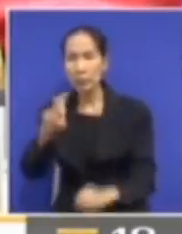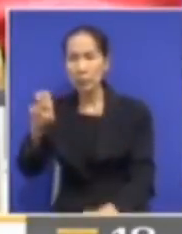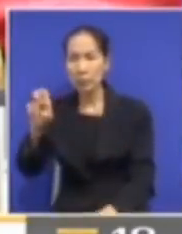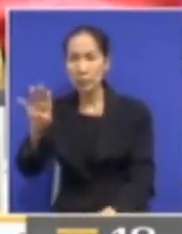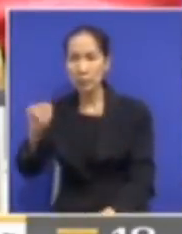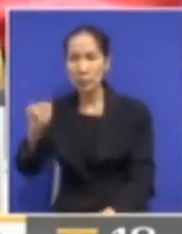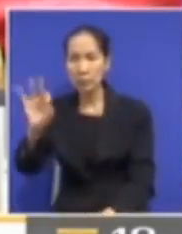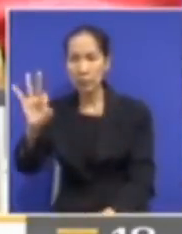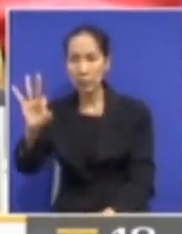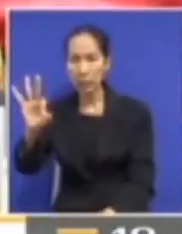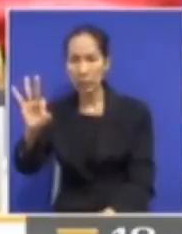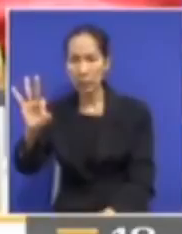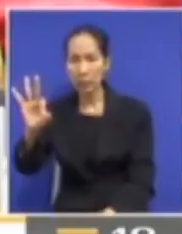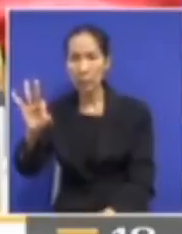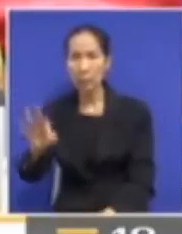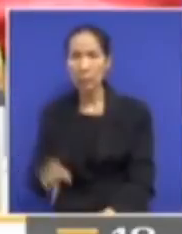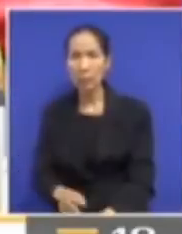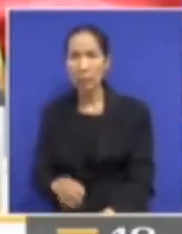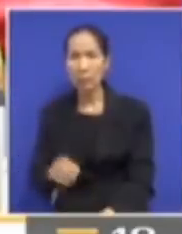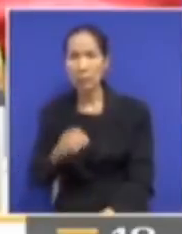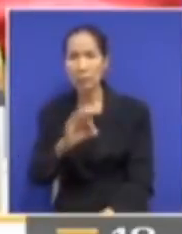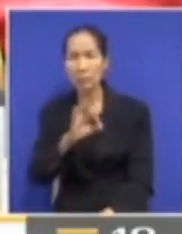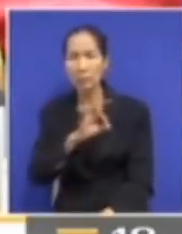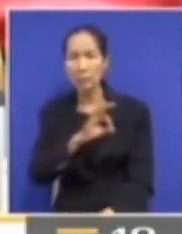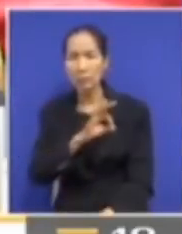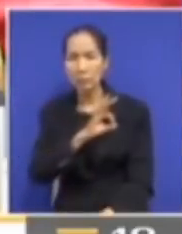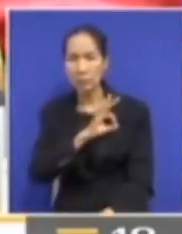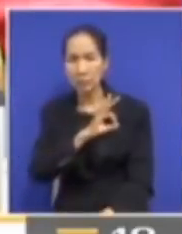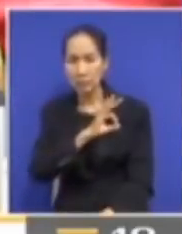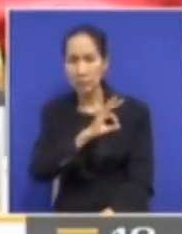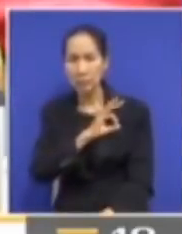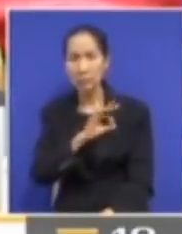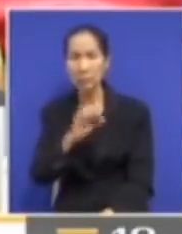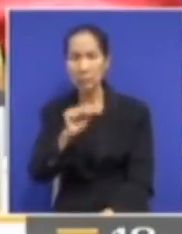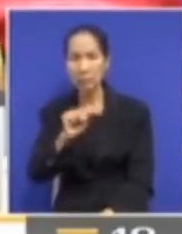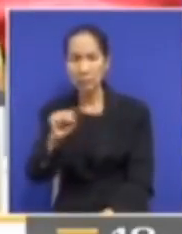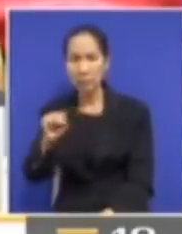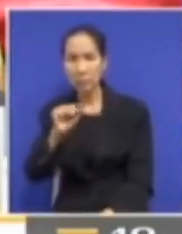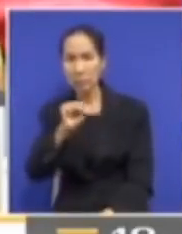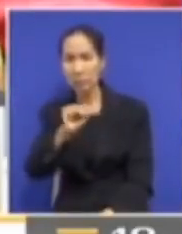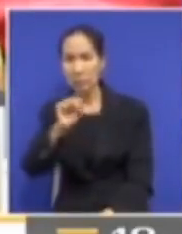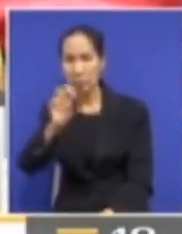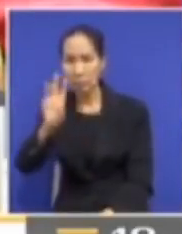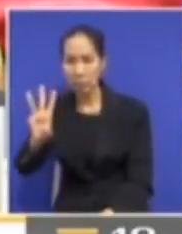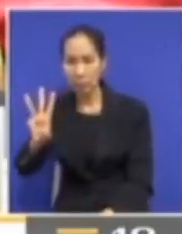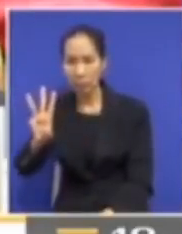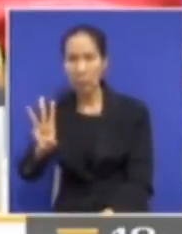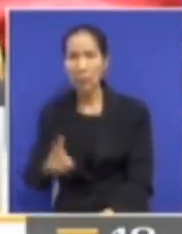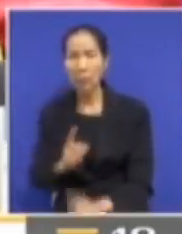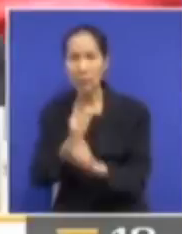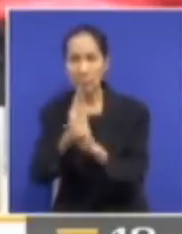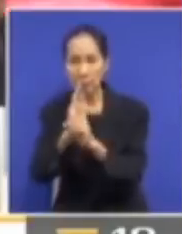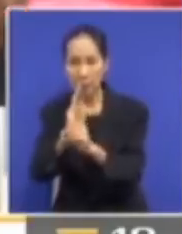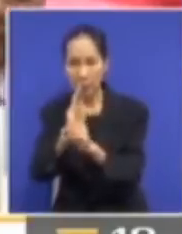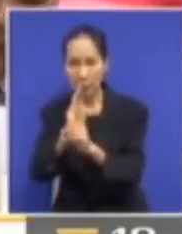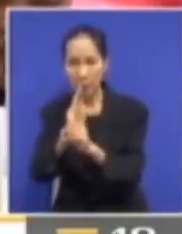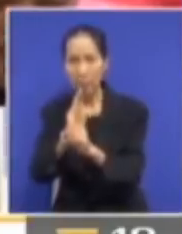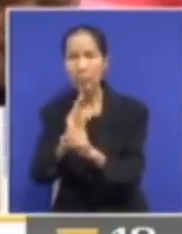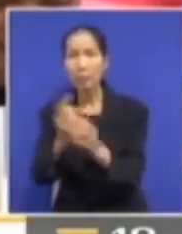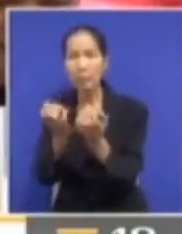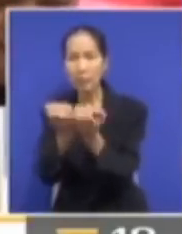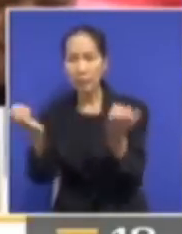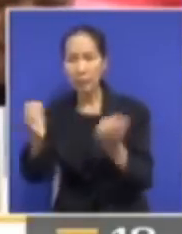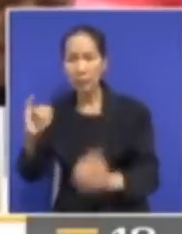าชิกสภาผู้แทนราษฎรสมาชิกวุฒิสภาหรือคณะมนตรีนะครับต้องปฏิบัติตามมาตรฐานทางจริยธรร